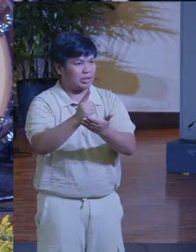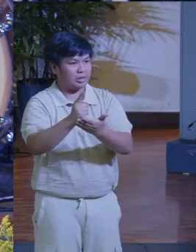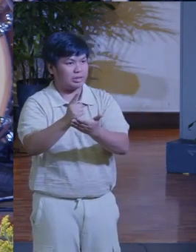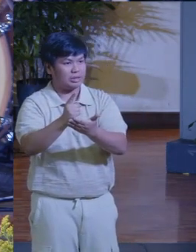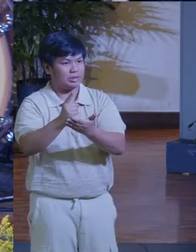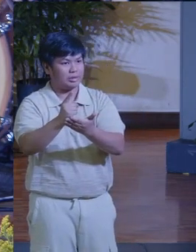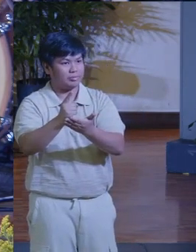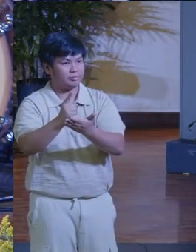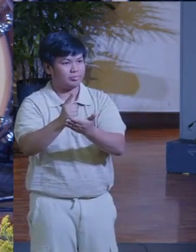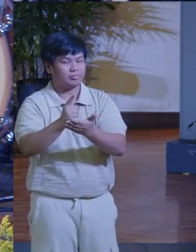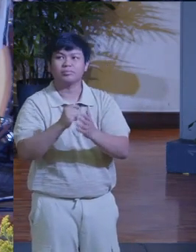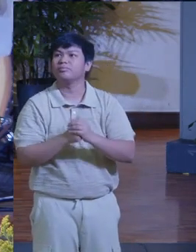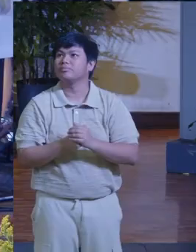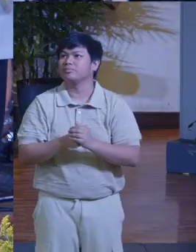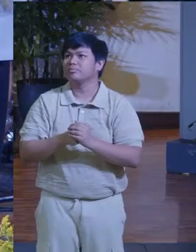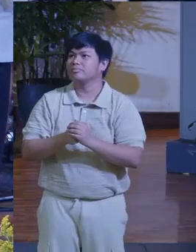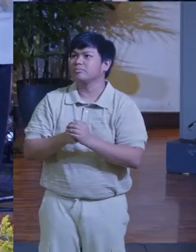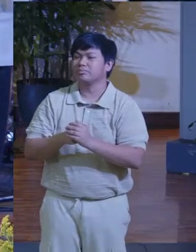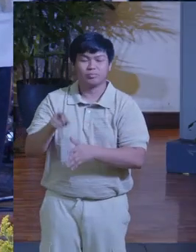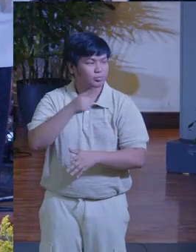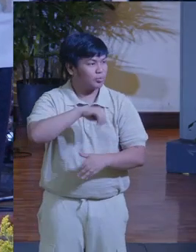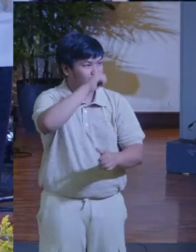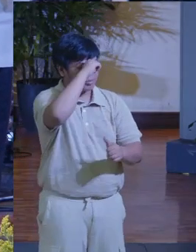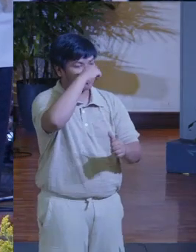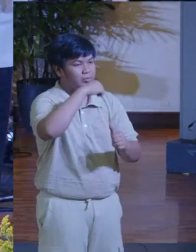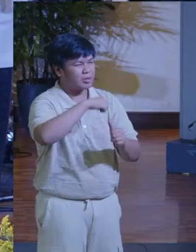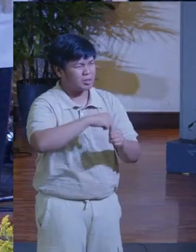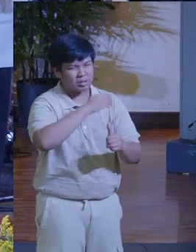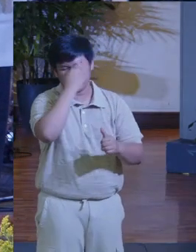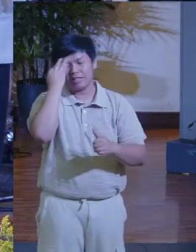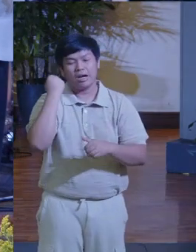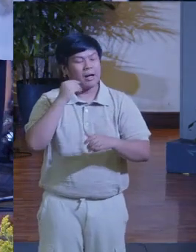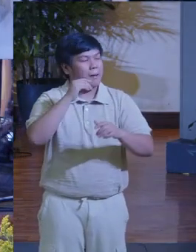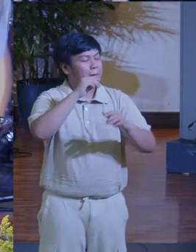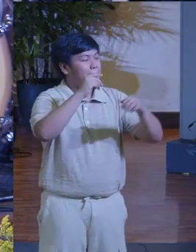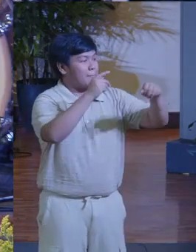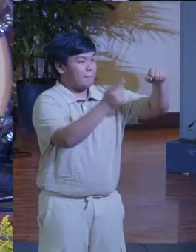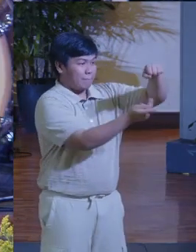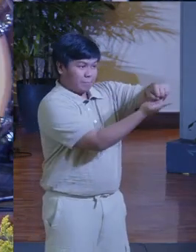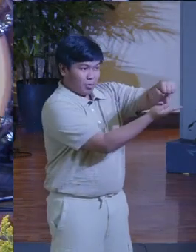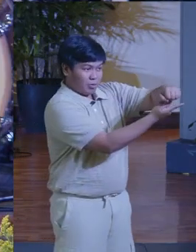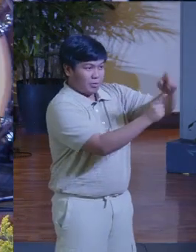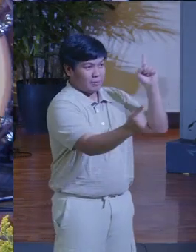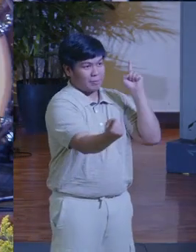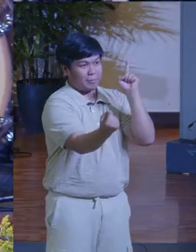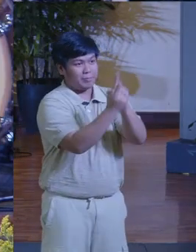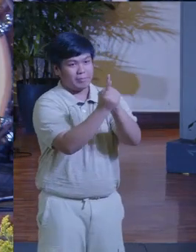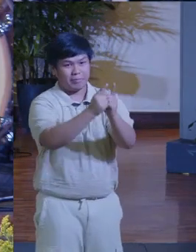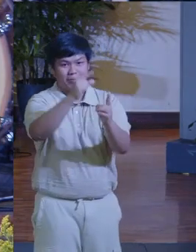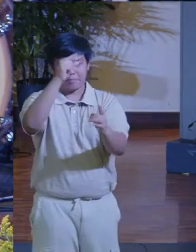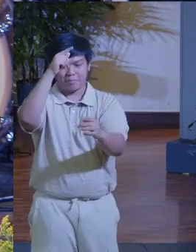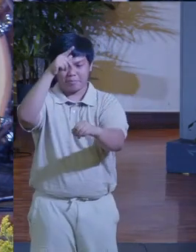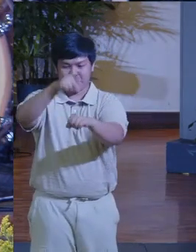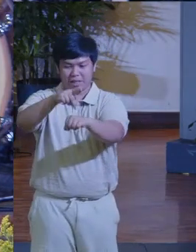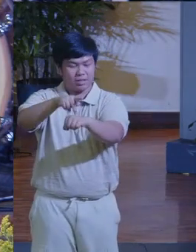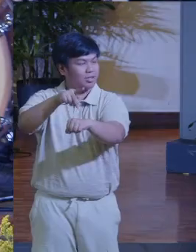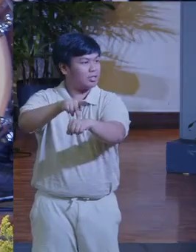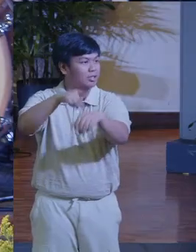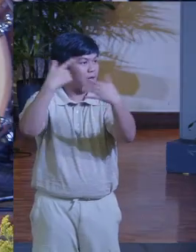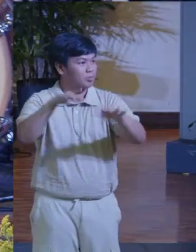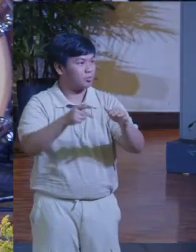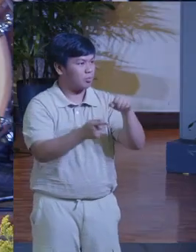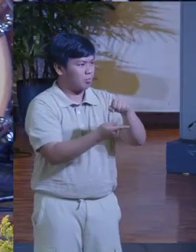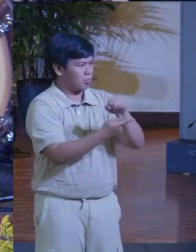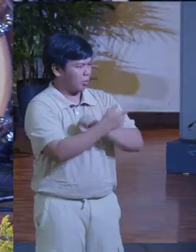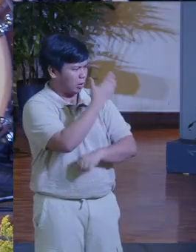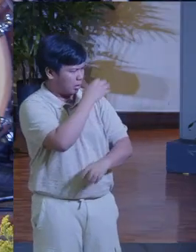naalala nyo, ay ni-rebuke po ni Paul si Peter. So sa chapter 2